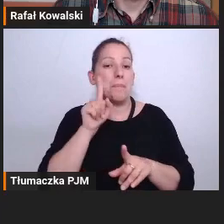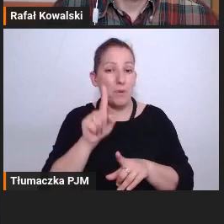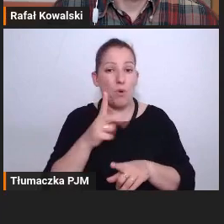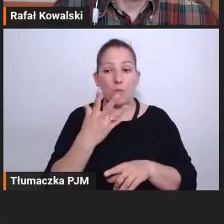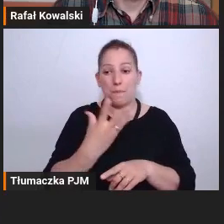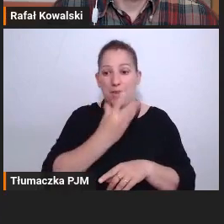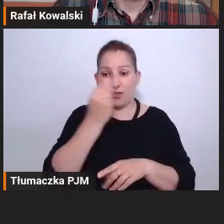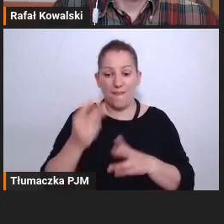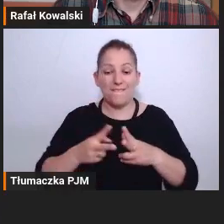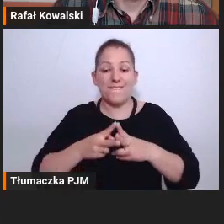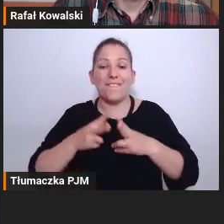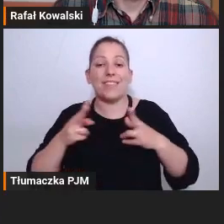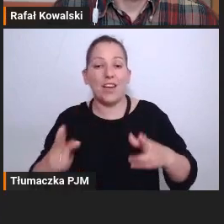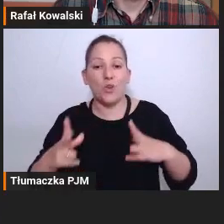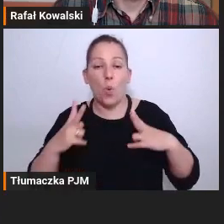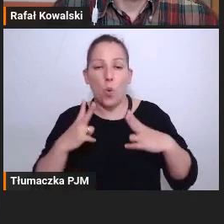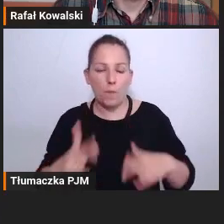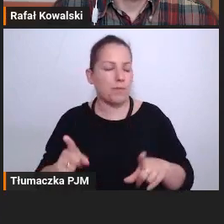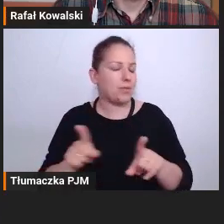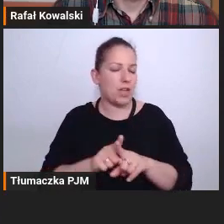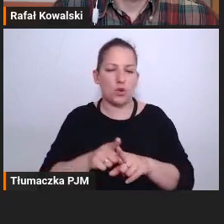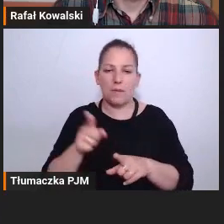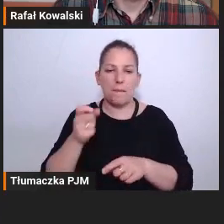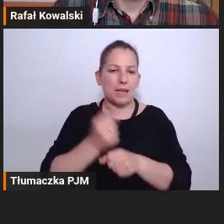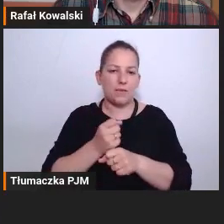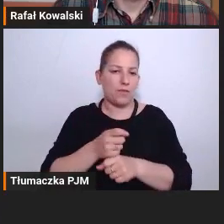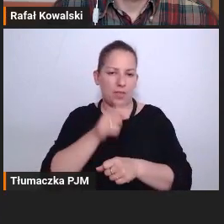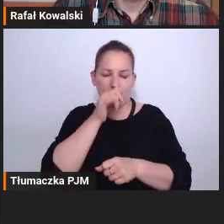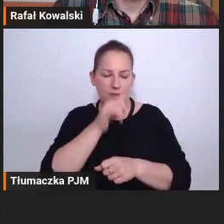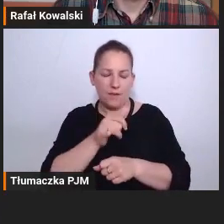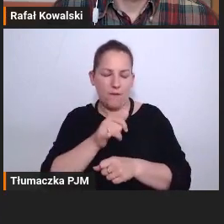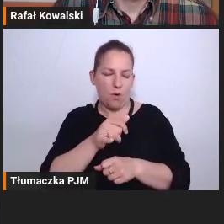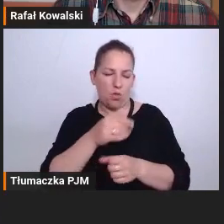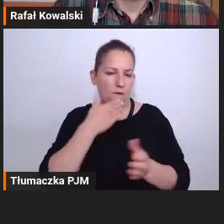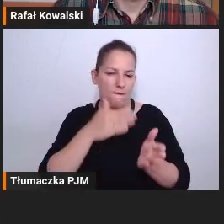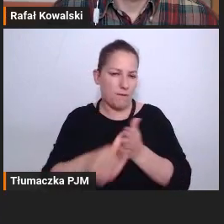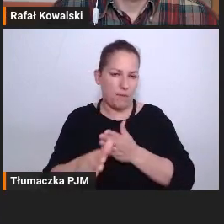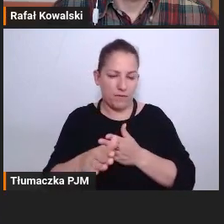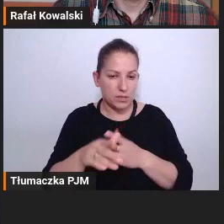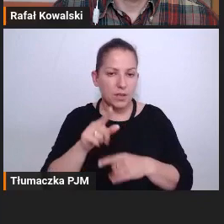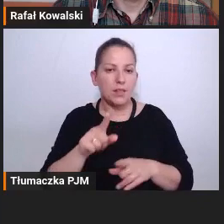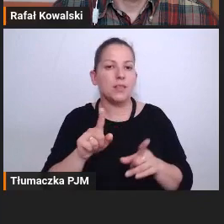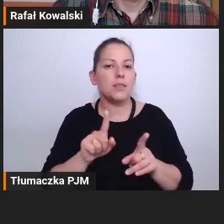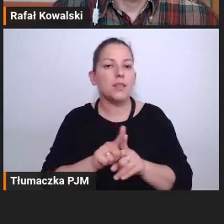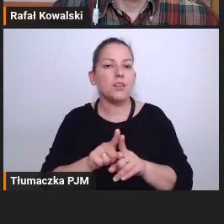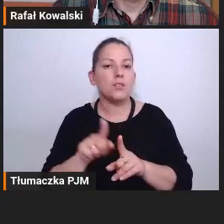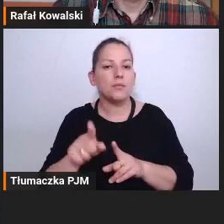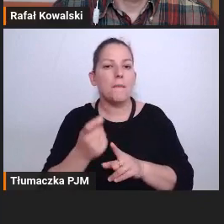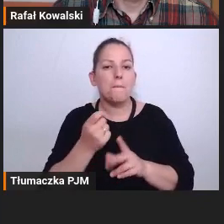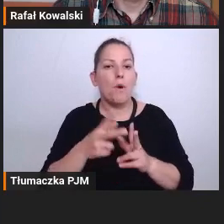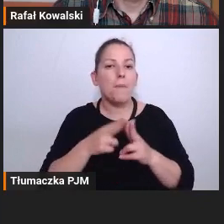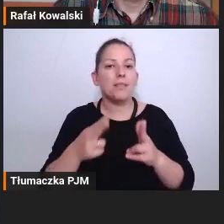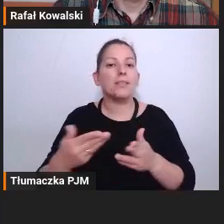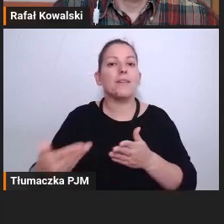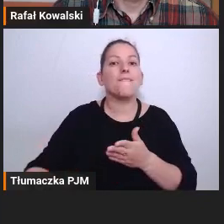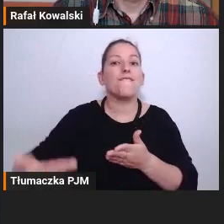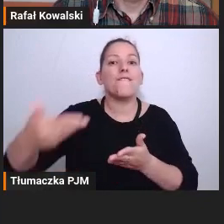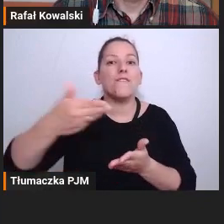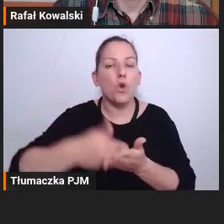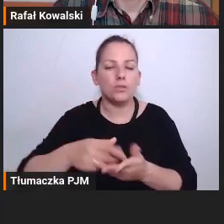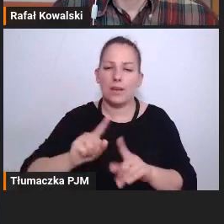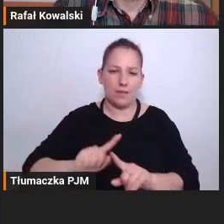ale w trakcie tutaj tego urlopu również tego pracownika nie możemy zwolnić, a nawet nie możemy go zwolnić od momentu złożenia przez niego